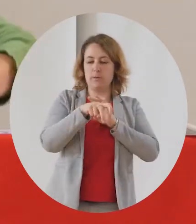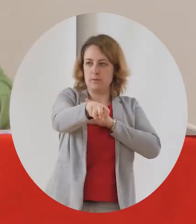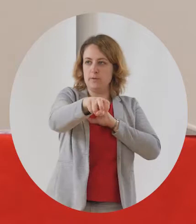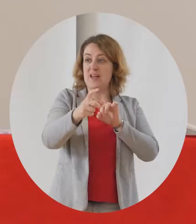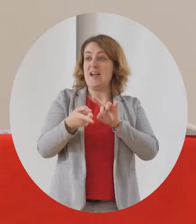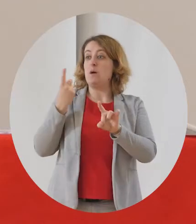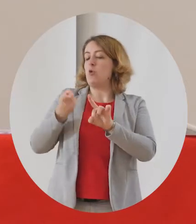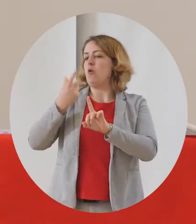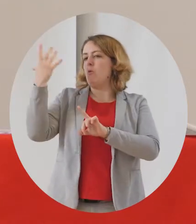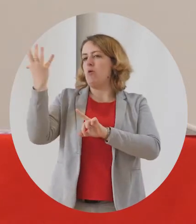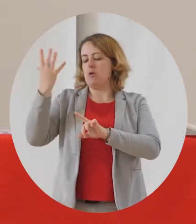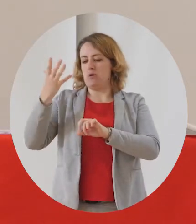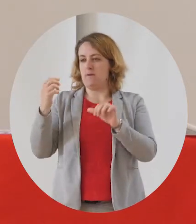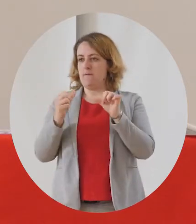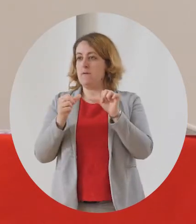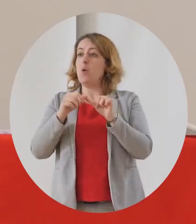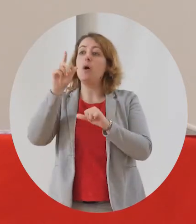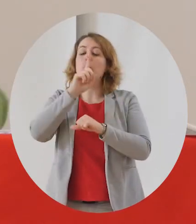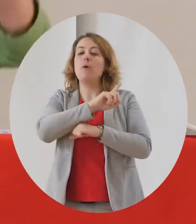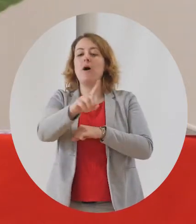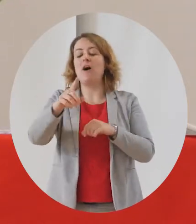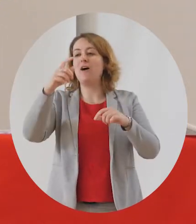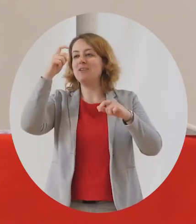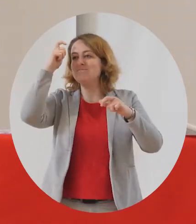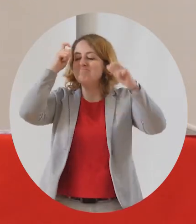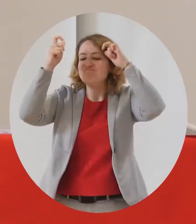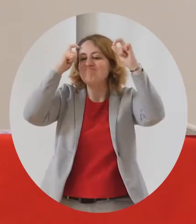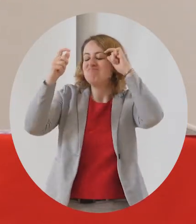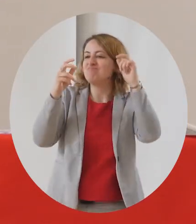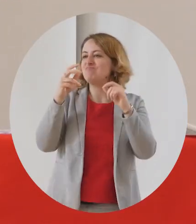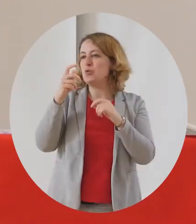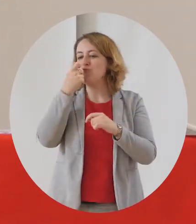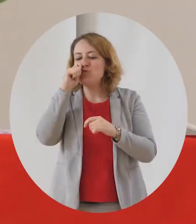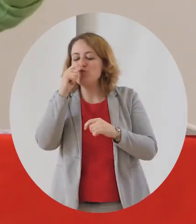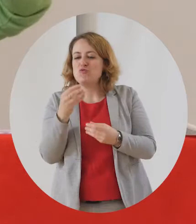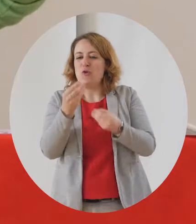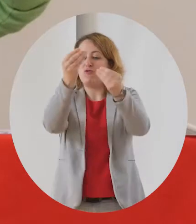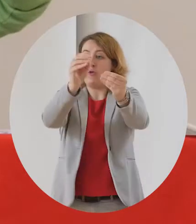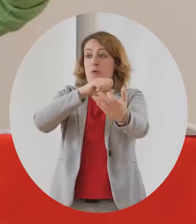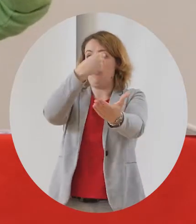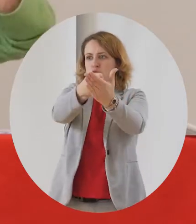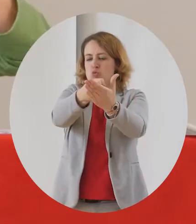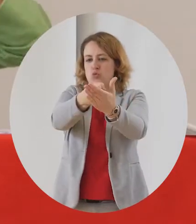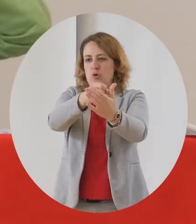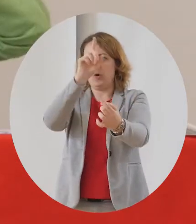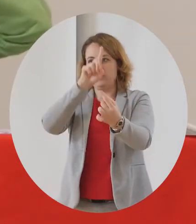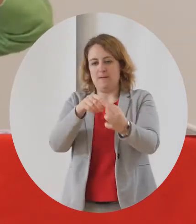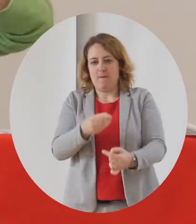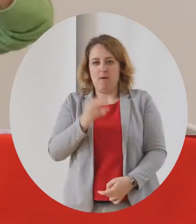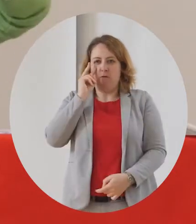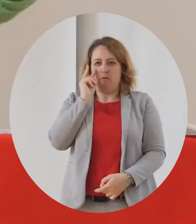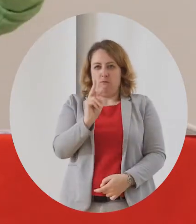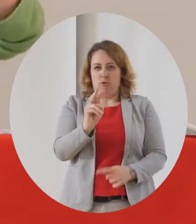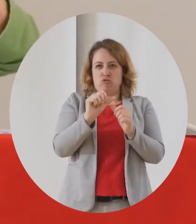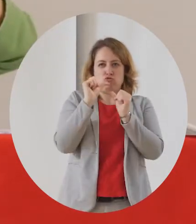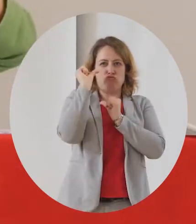bande, il faut éventuellement lui mettre une peluche ou une photo, quelque chose devant les yeux pour qu'il ait le regard qui